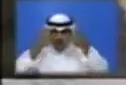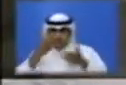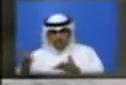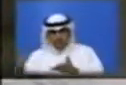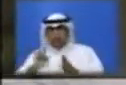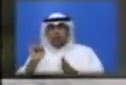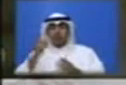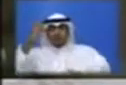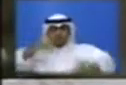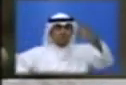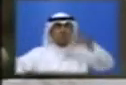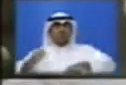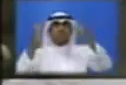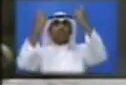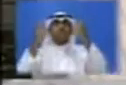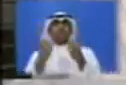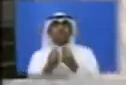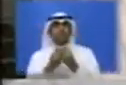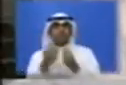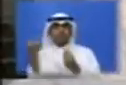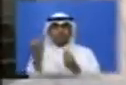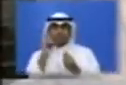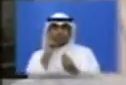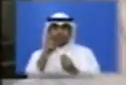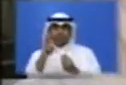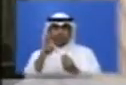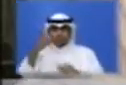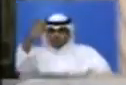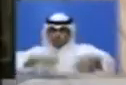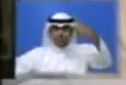الحيوان والانسان، وذلك كون الاضحيه تفحص